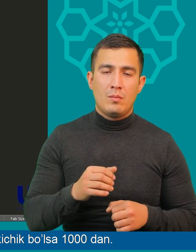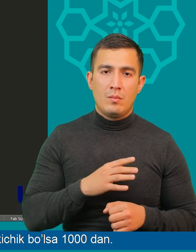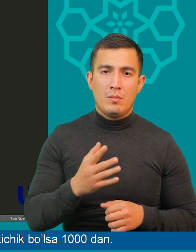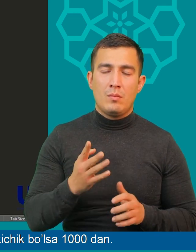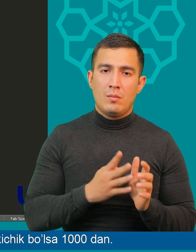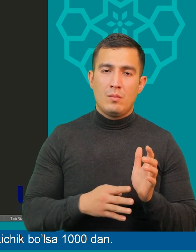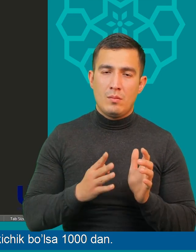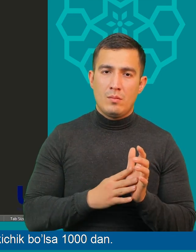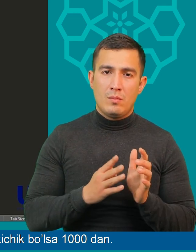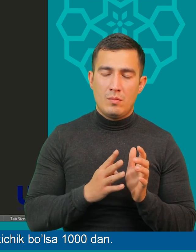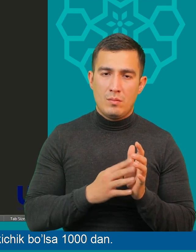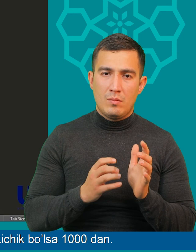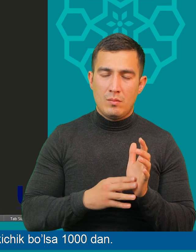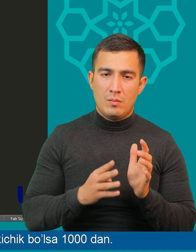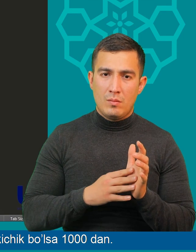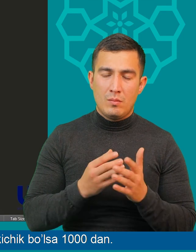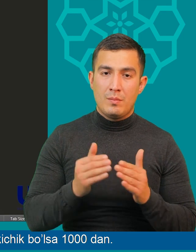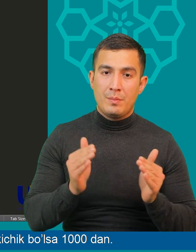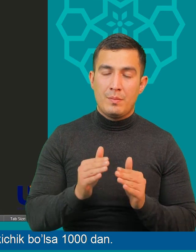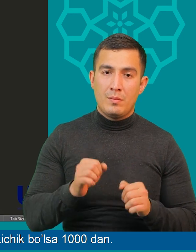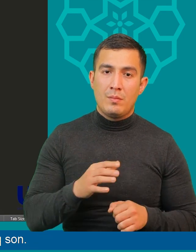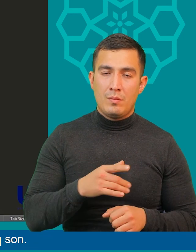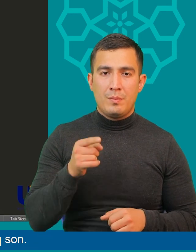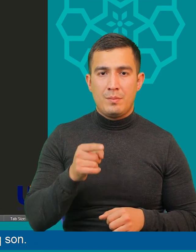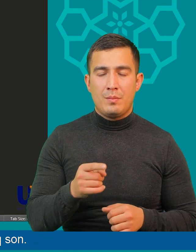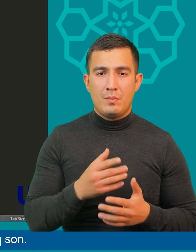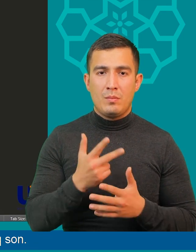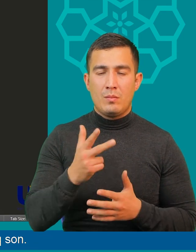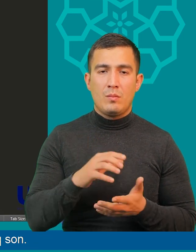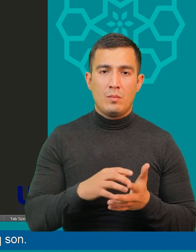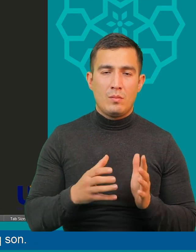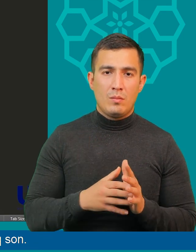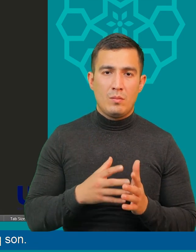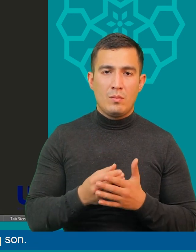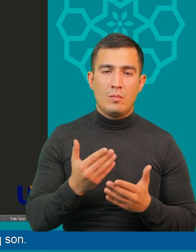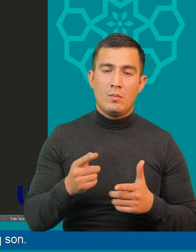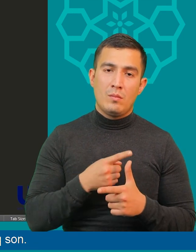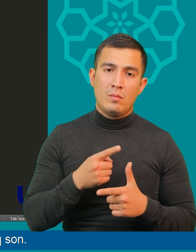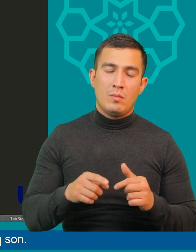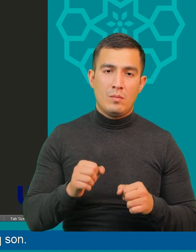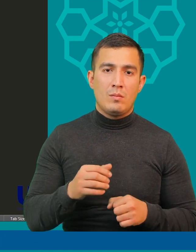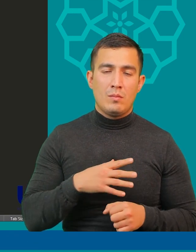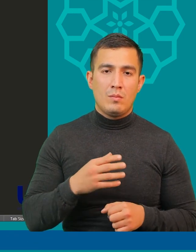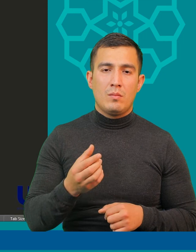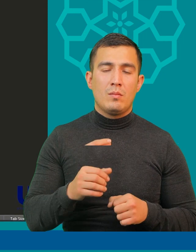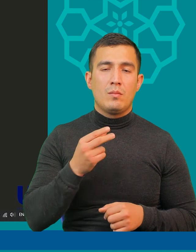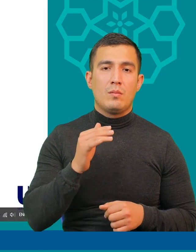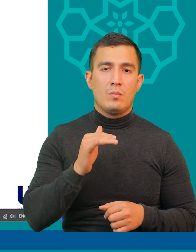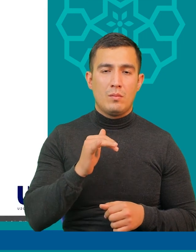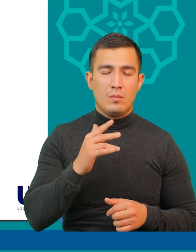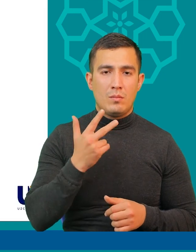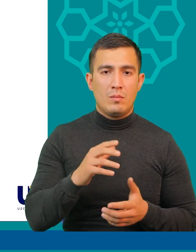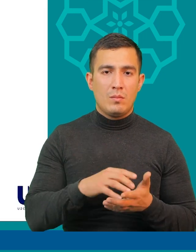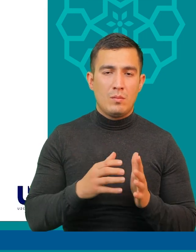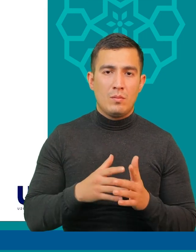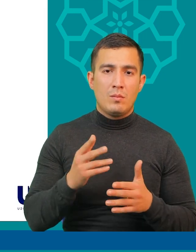Katta bo'lsa 99 dan va kichik bo'lsa 1000 dan. 3 xonali juft son, aks holda 3 xonali tog' son. Dasturni saqlab,